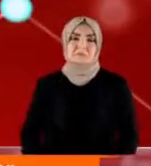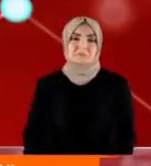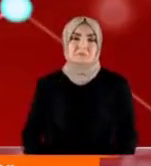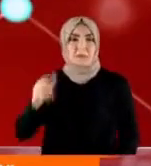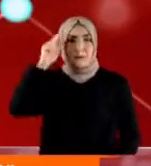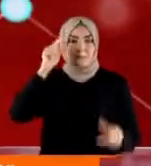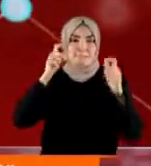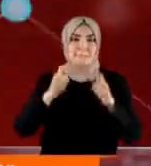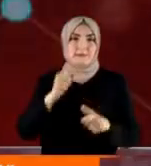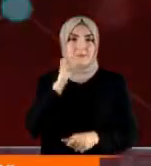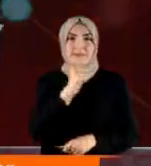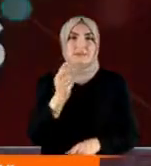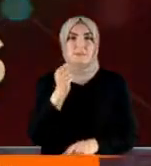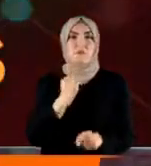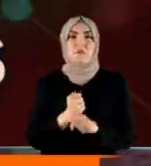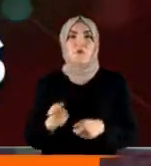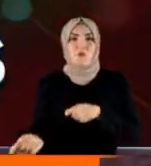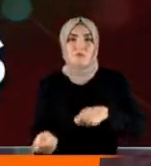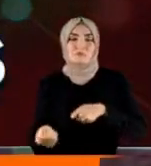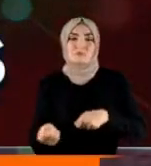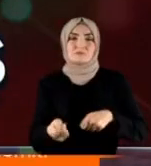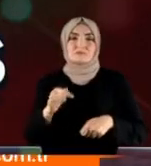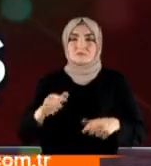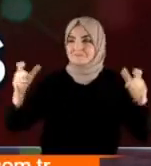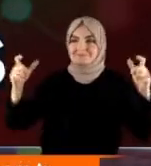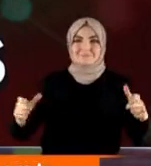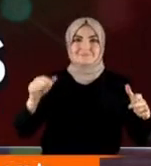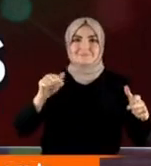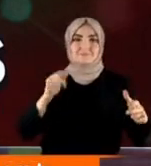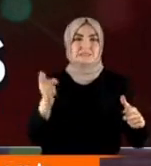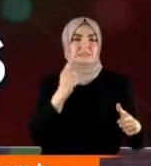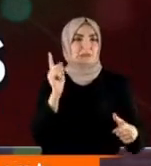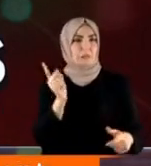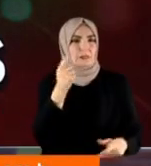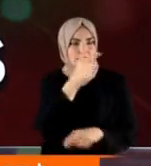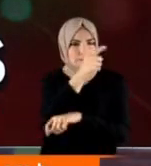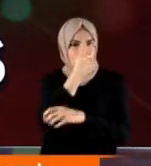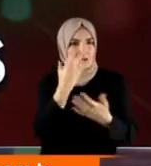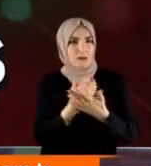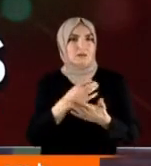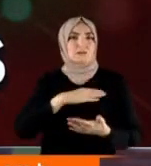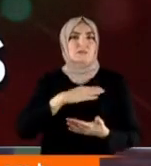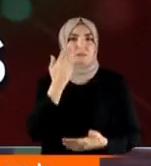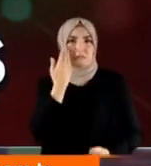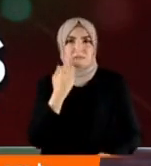Amerika'da bir golf kortunda öyle bir görüntü kayda geçti ki izleyenler gözlerine inanamadı.